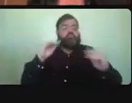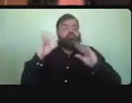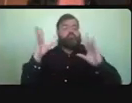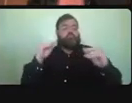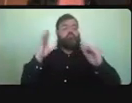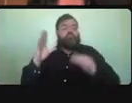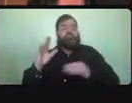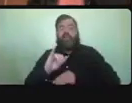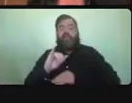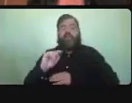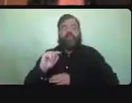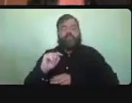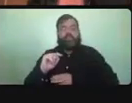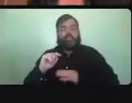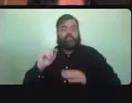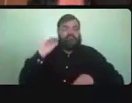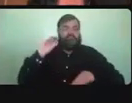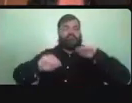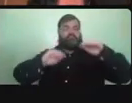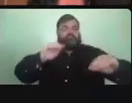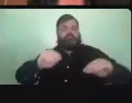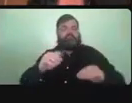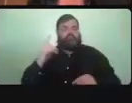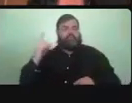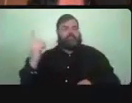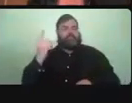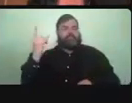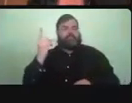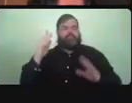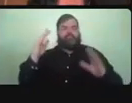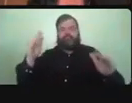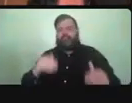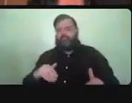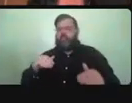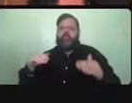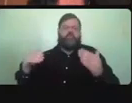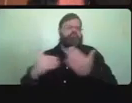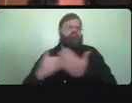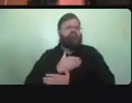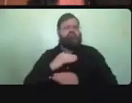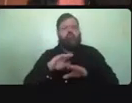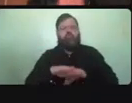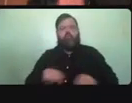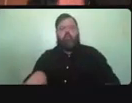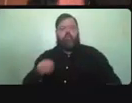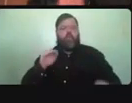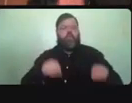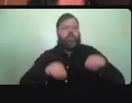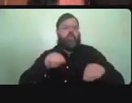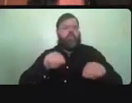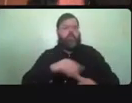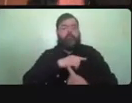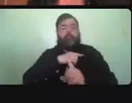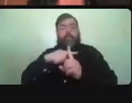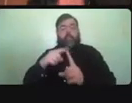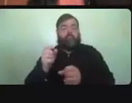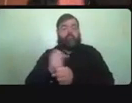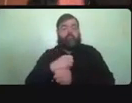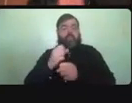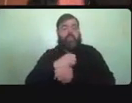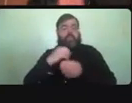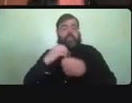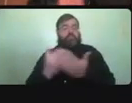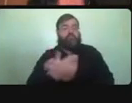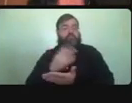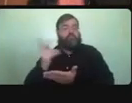kumekuwa na matengenezo yanayohusiana na mambo ya teknolojia, kuhakikisha kuwa mambo yote yanayohusiana na teknolojia